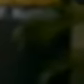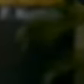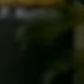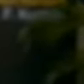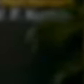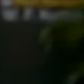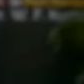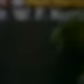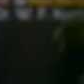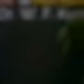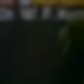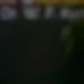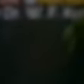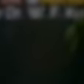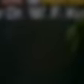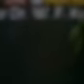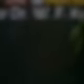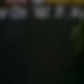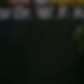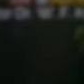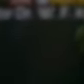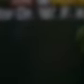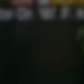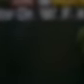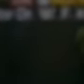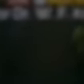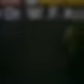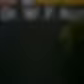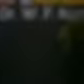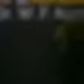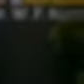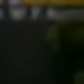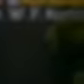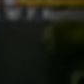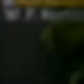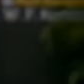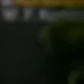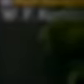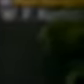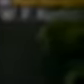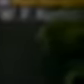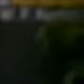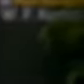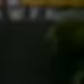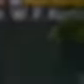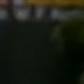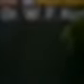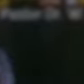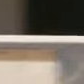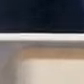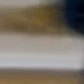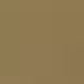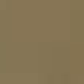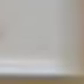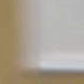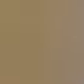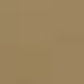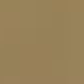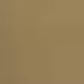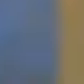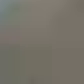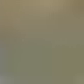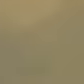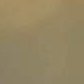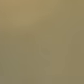de dieu pour déverser l'abbé deschamps si toi quelqu'un